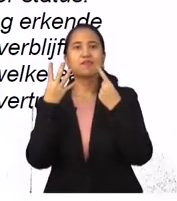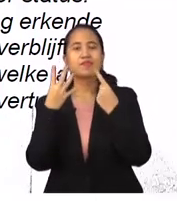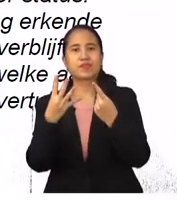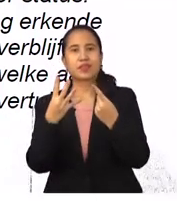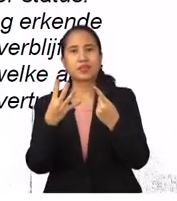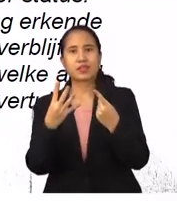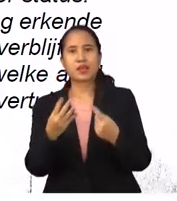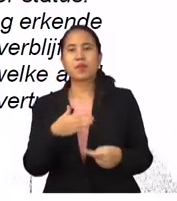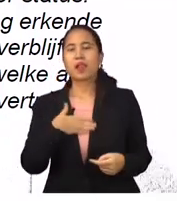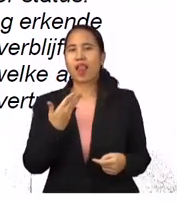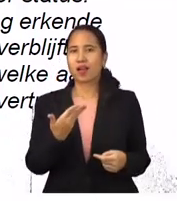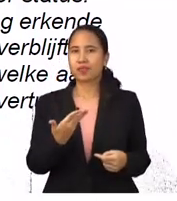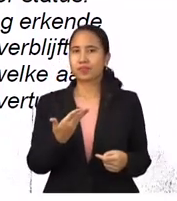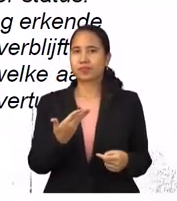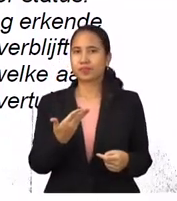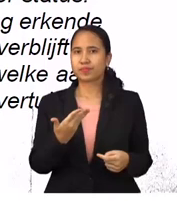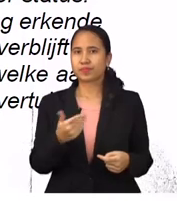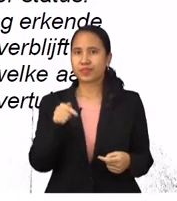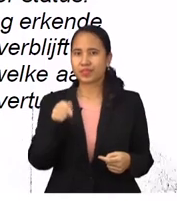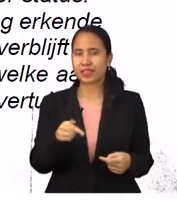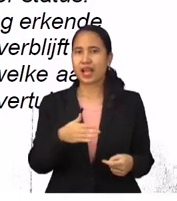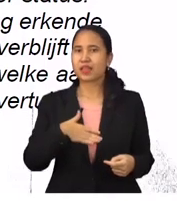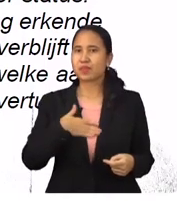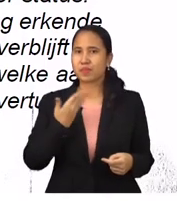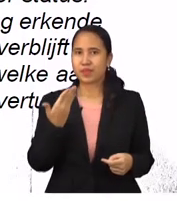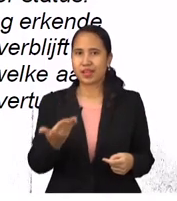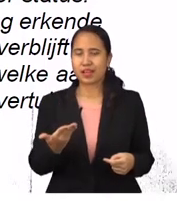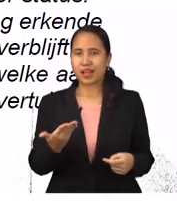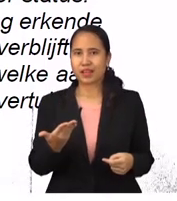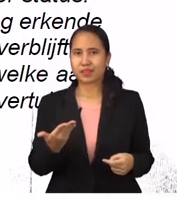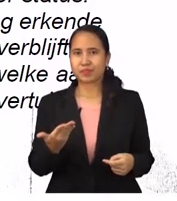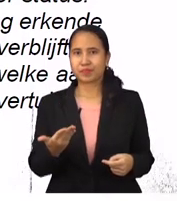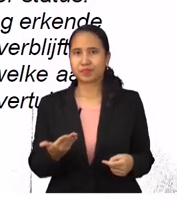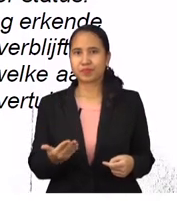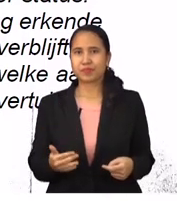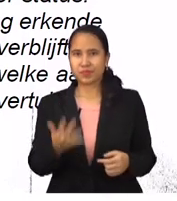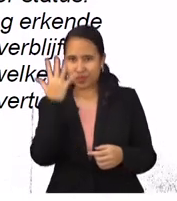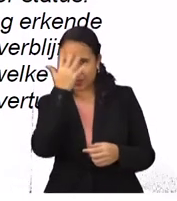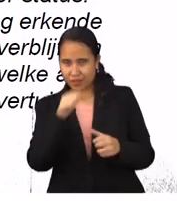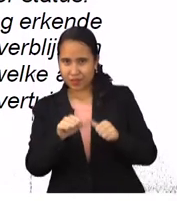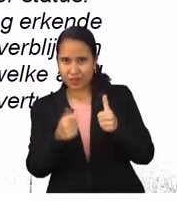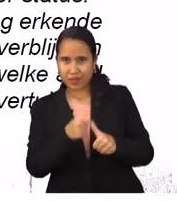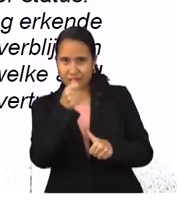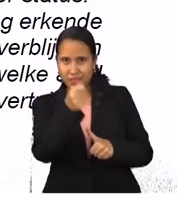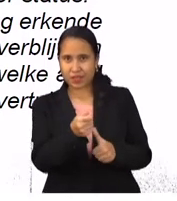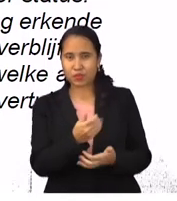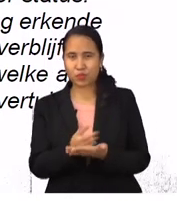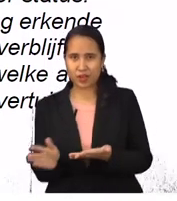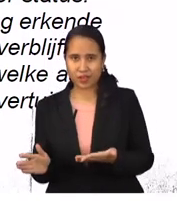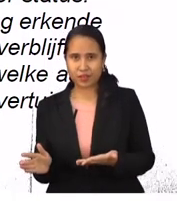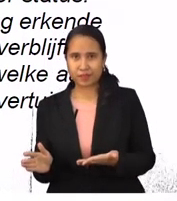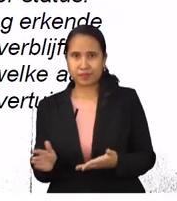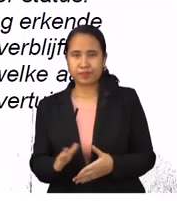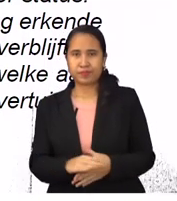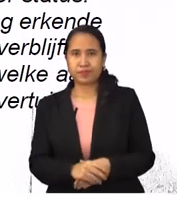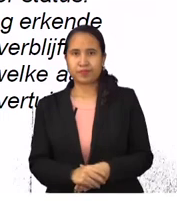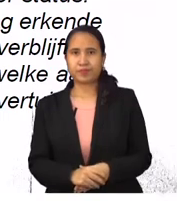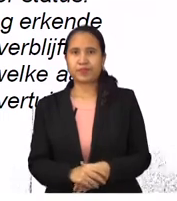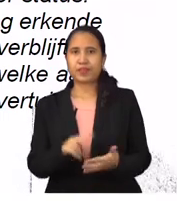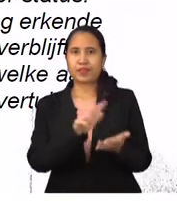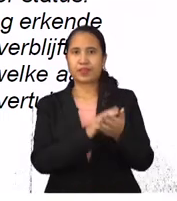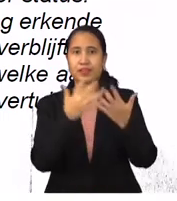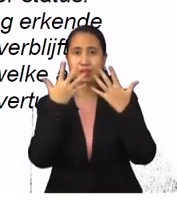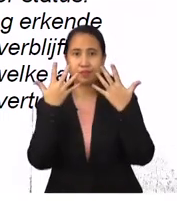liggend belang, nu dat belang door de gegeven voorzieningen van amnestieverlening wordt teniet gedaan. Artikel